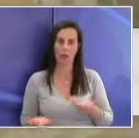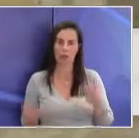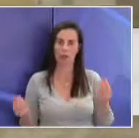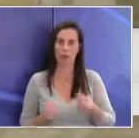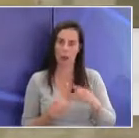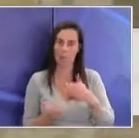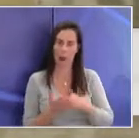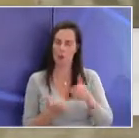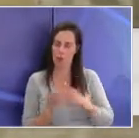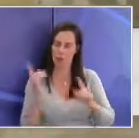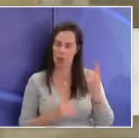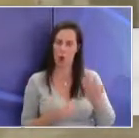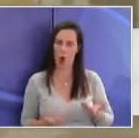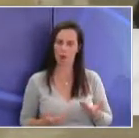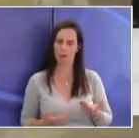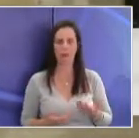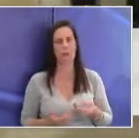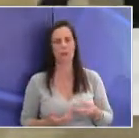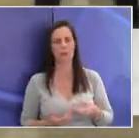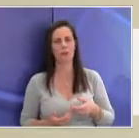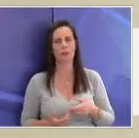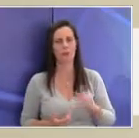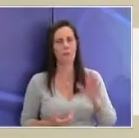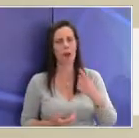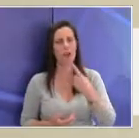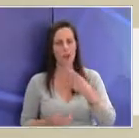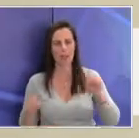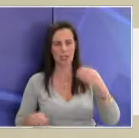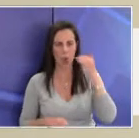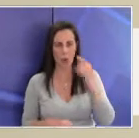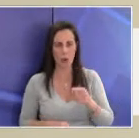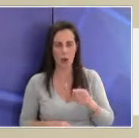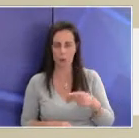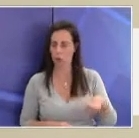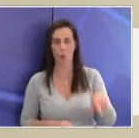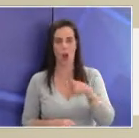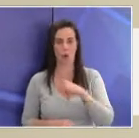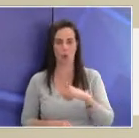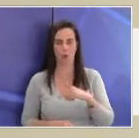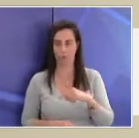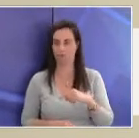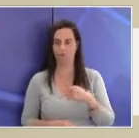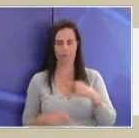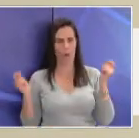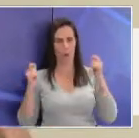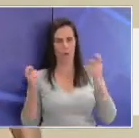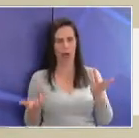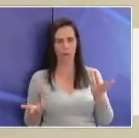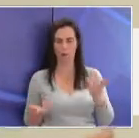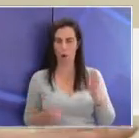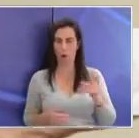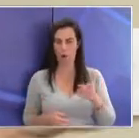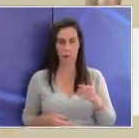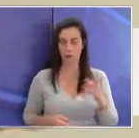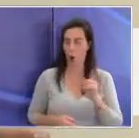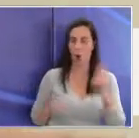הדברים ממשיכים להתרחש. הציוץ הזה של טראמפ תפס פה אותנו בהפתעה. ואולי גם את